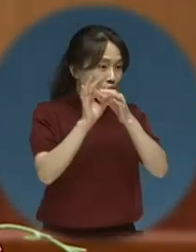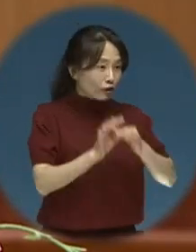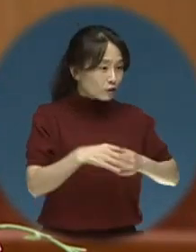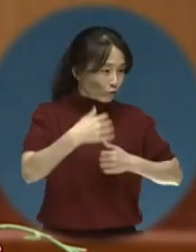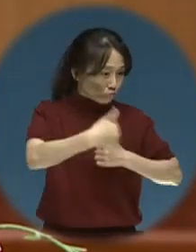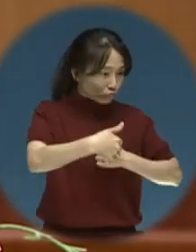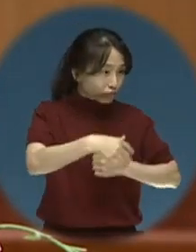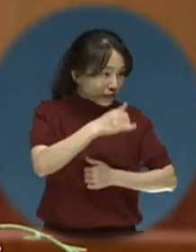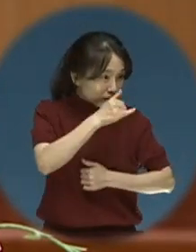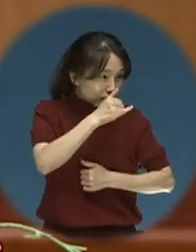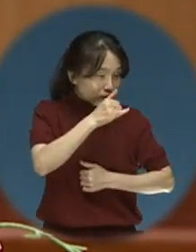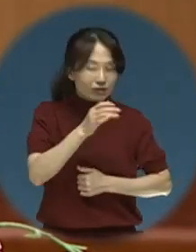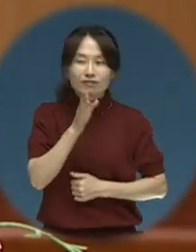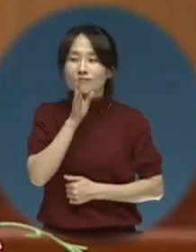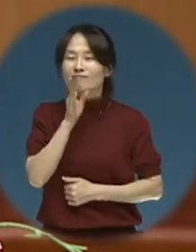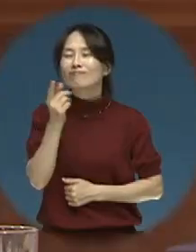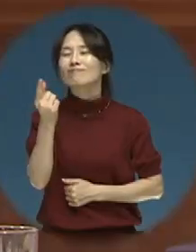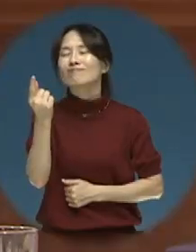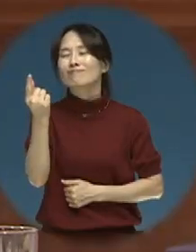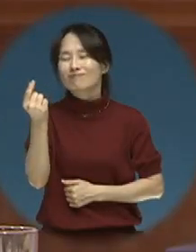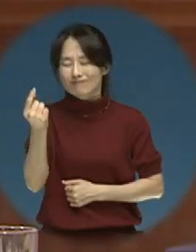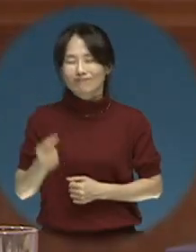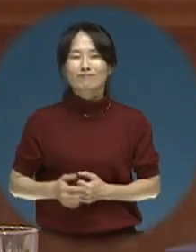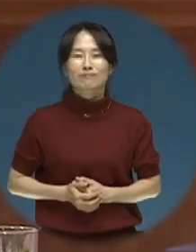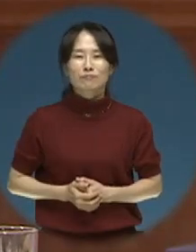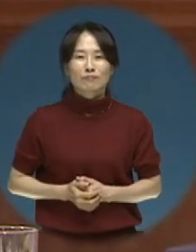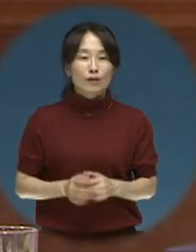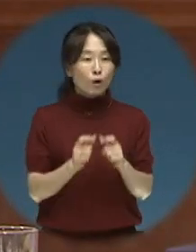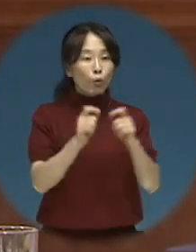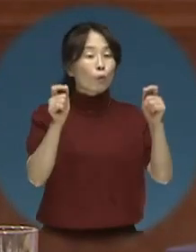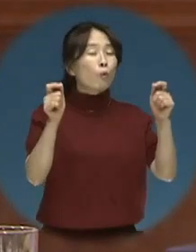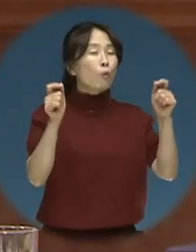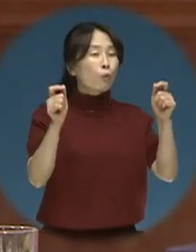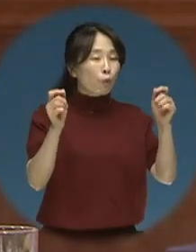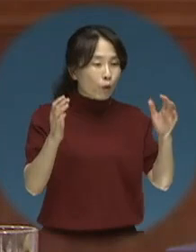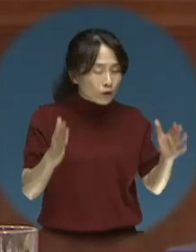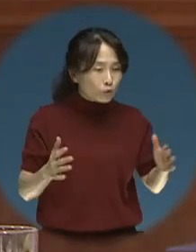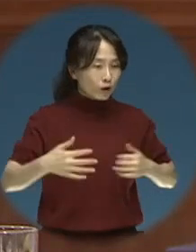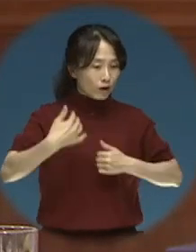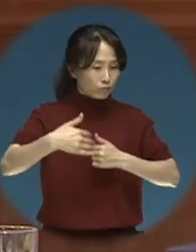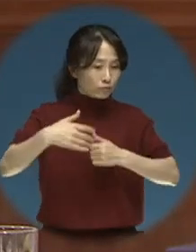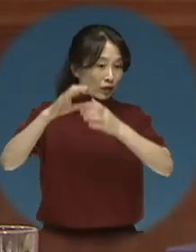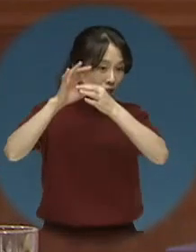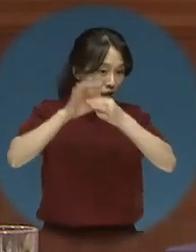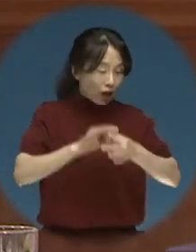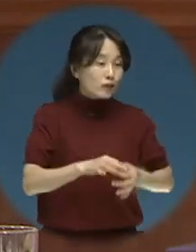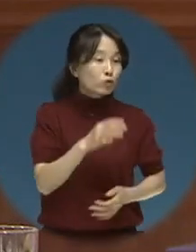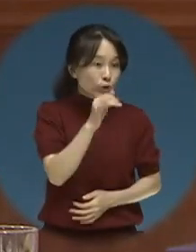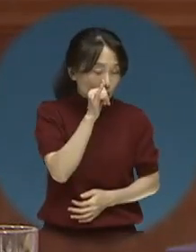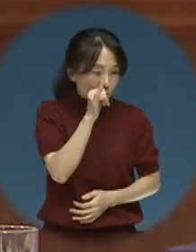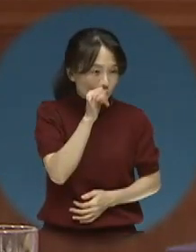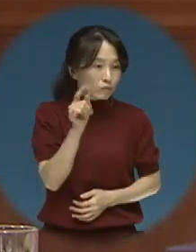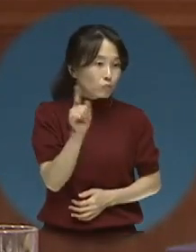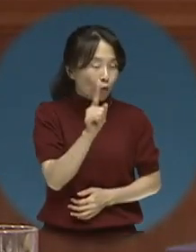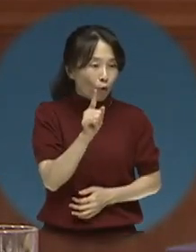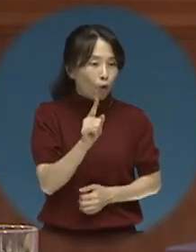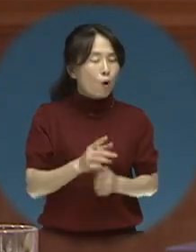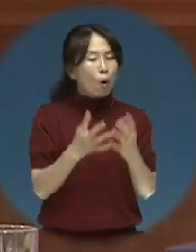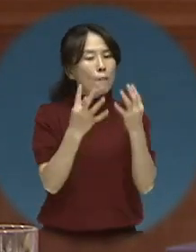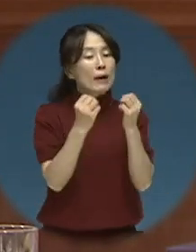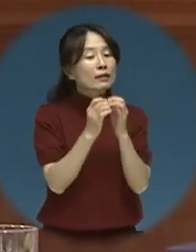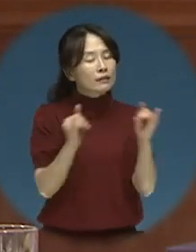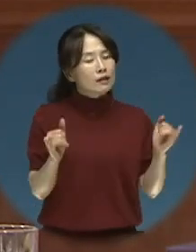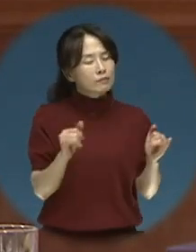그렇습니다. 그죠. 네, 네. 네. 그렇게 오랜 세월 청탁이 끊이지 않는다는 얘기는 그만큼 폭넓은